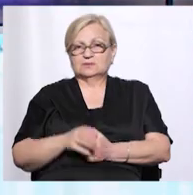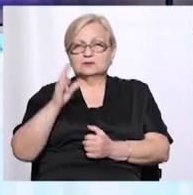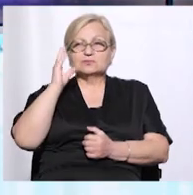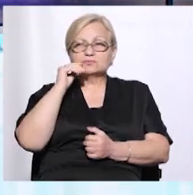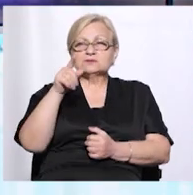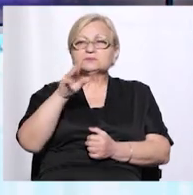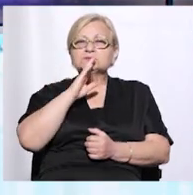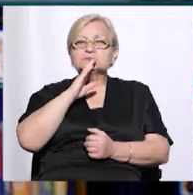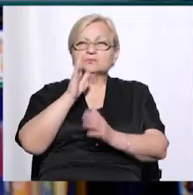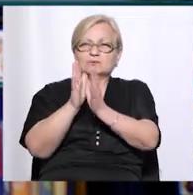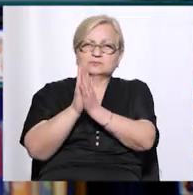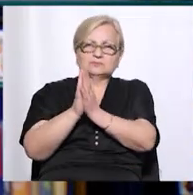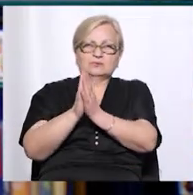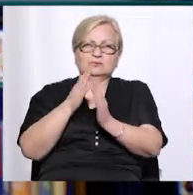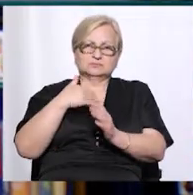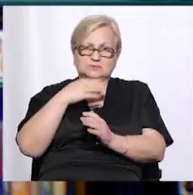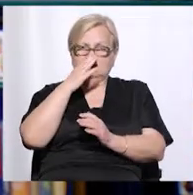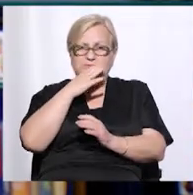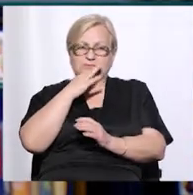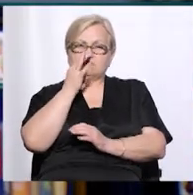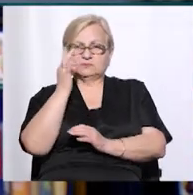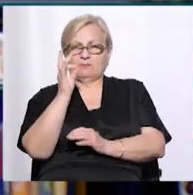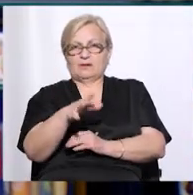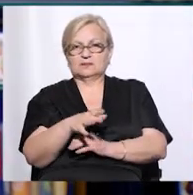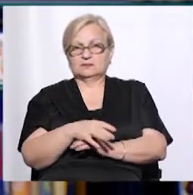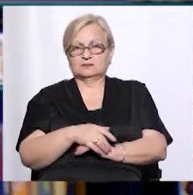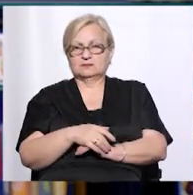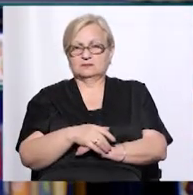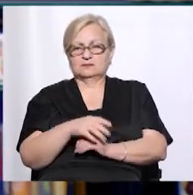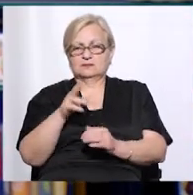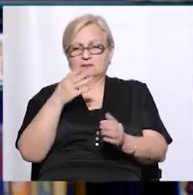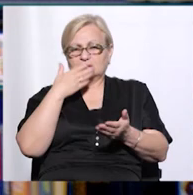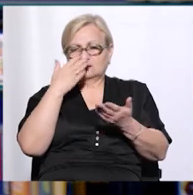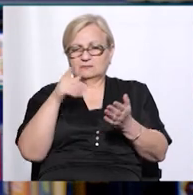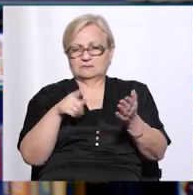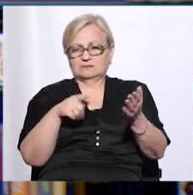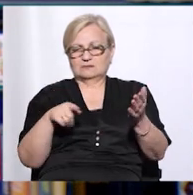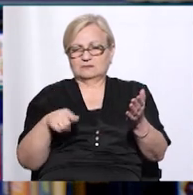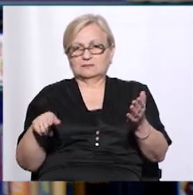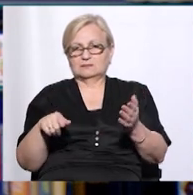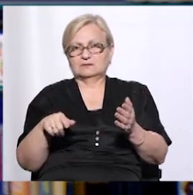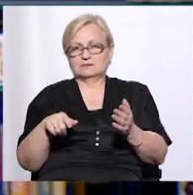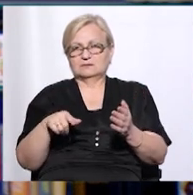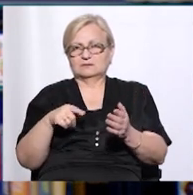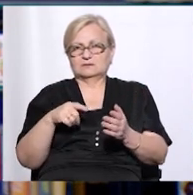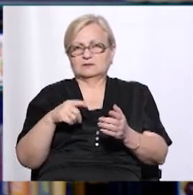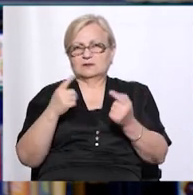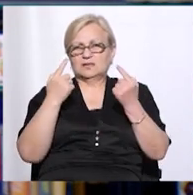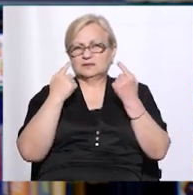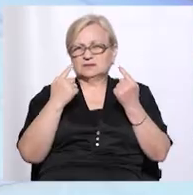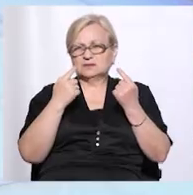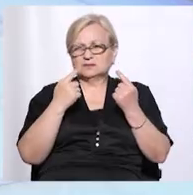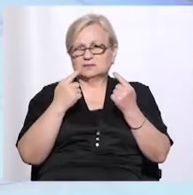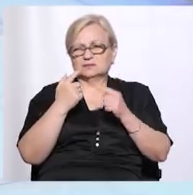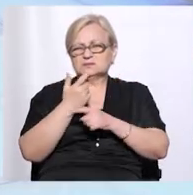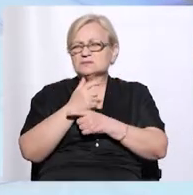შორენა თხოვს, რომ შეიბრალოს მამა. აი, კითხულობ რომანს და ზუსტად იცი, რომ იმდენად დიდია